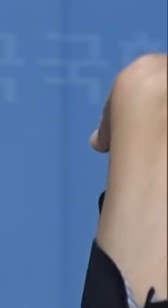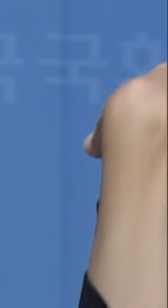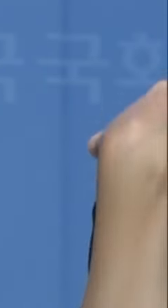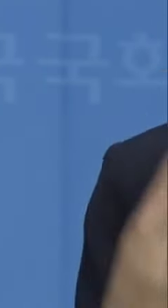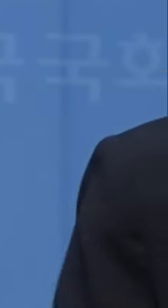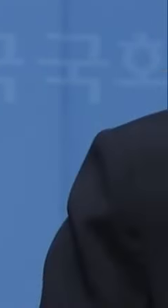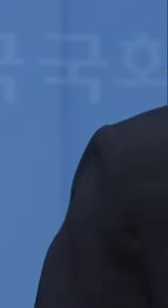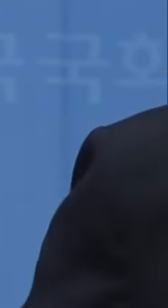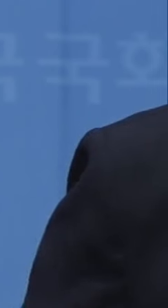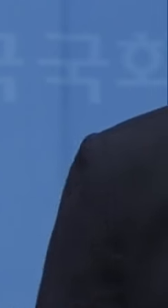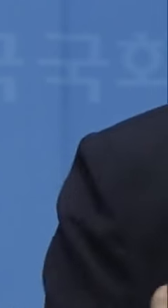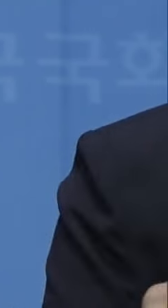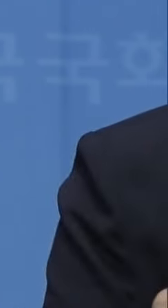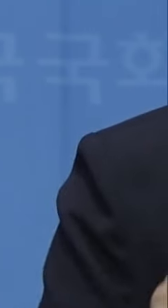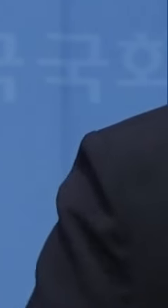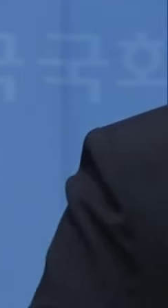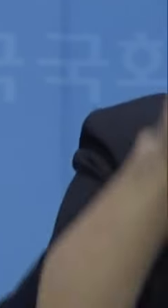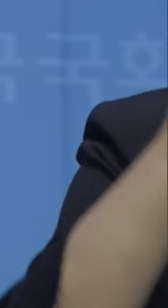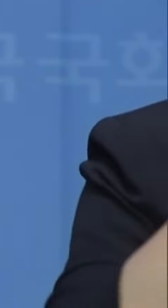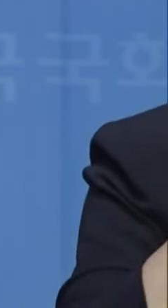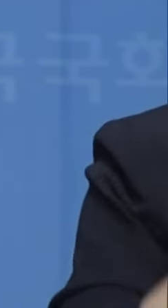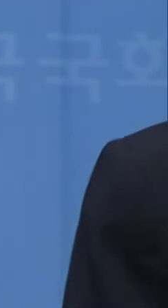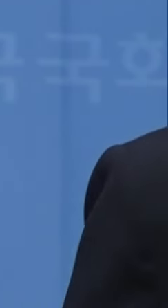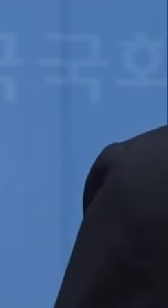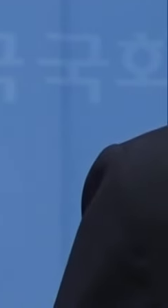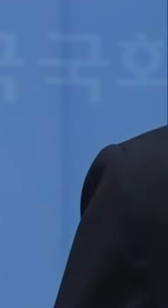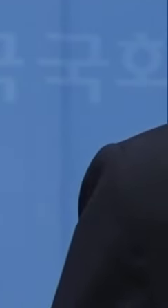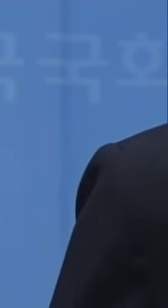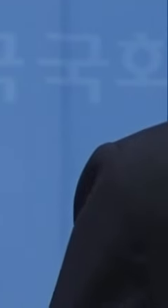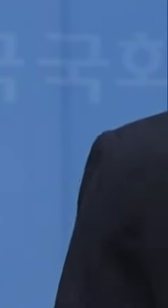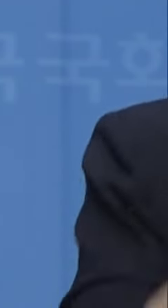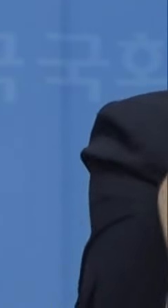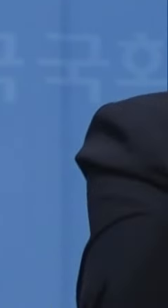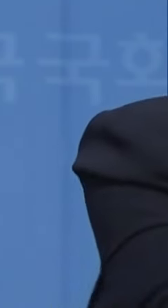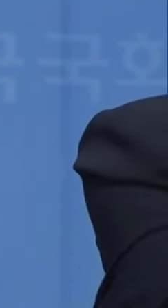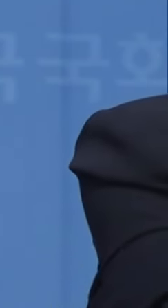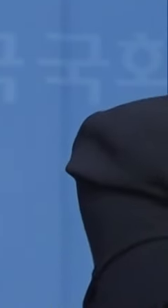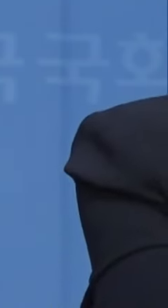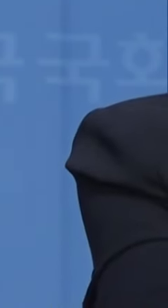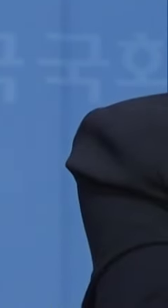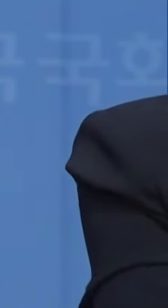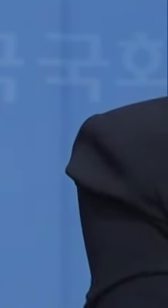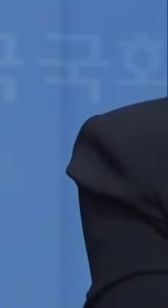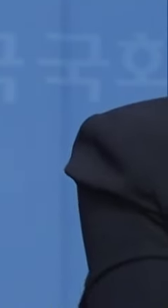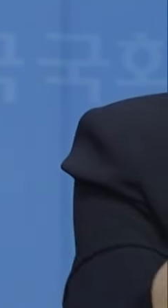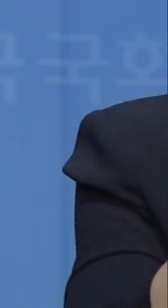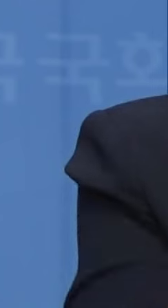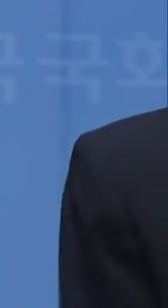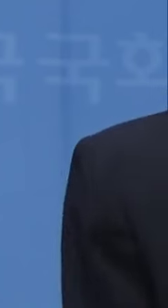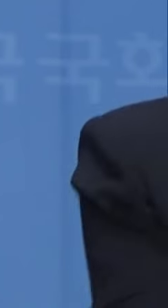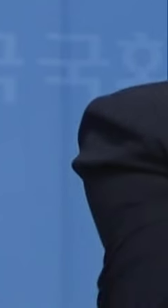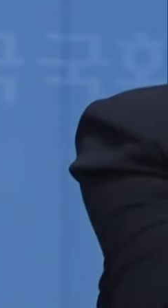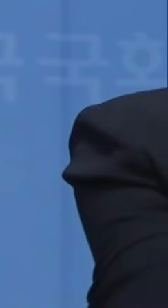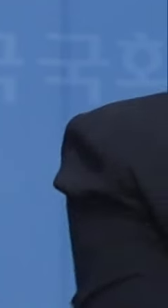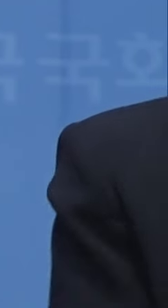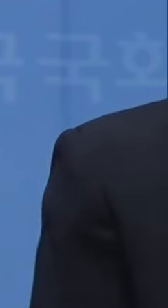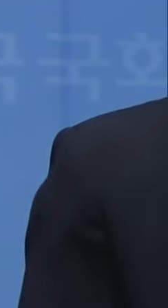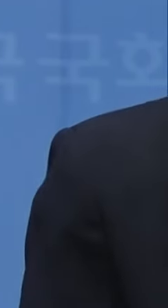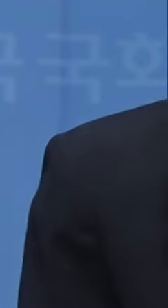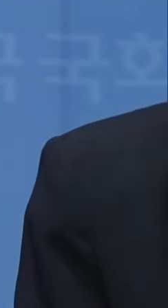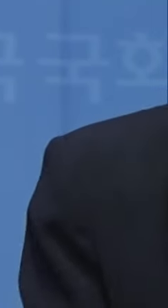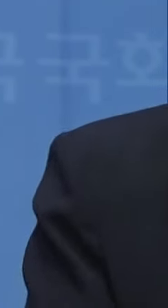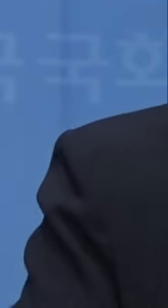꿋꿋이 하고 있을 겁니다 그런데 경찰 조직 핵심의 일부 정치 경찰들은 일말의